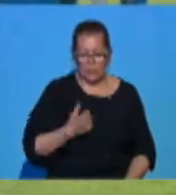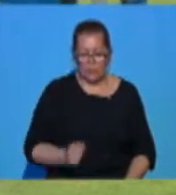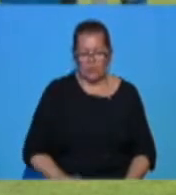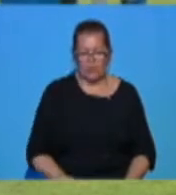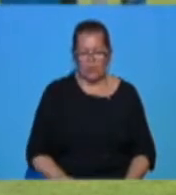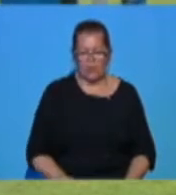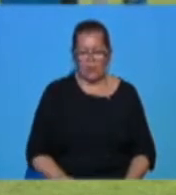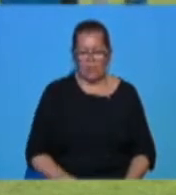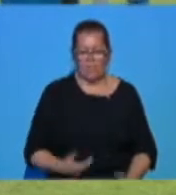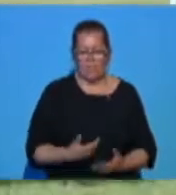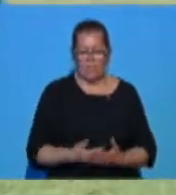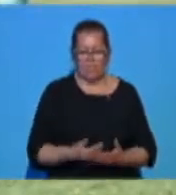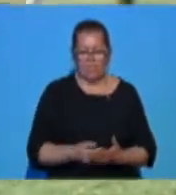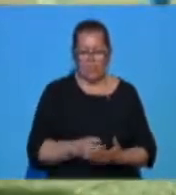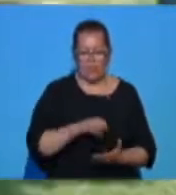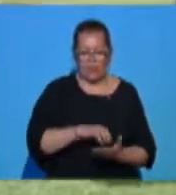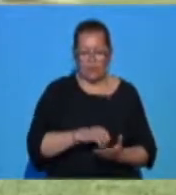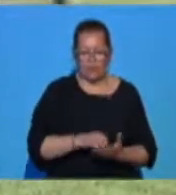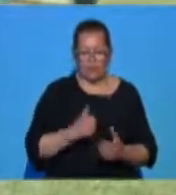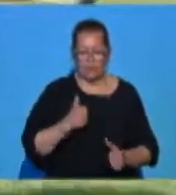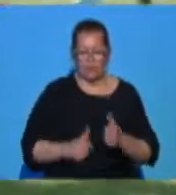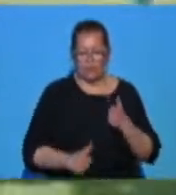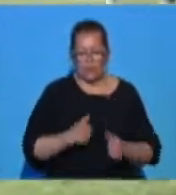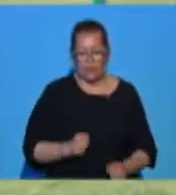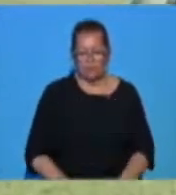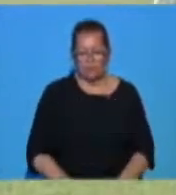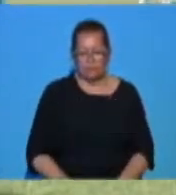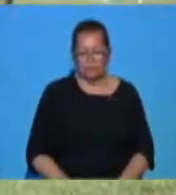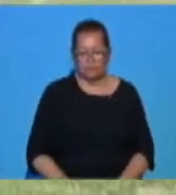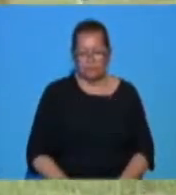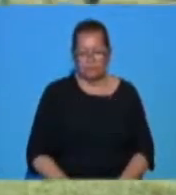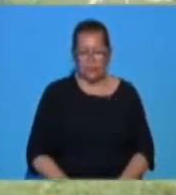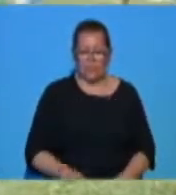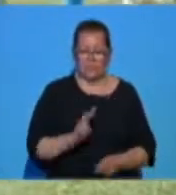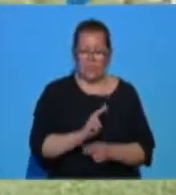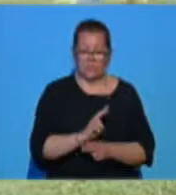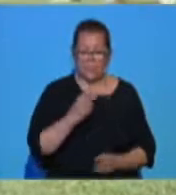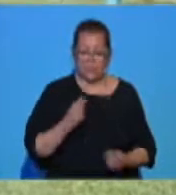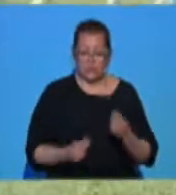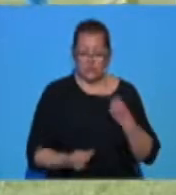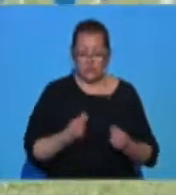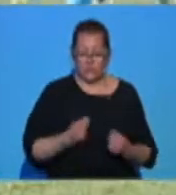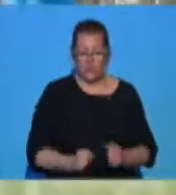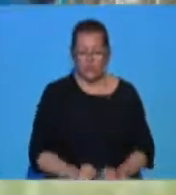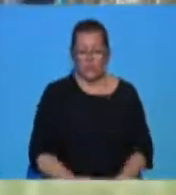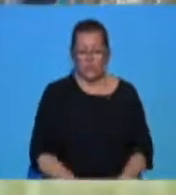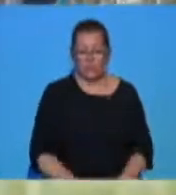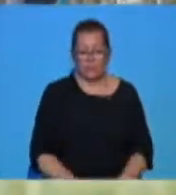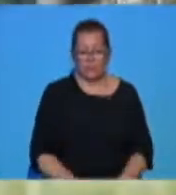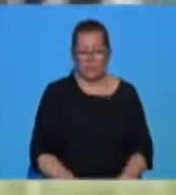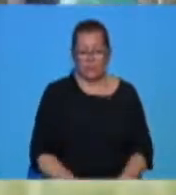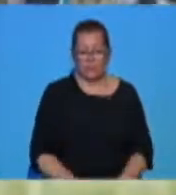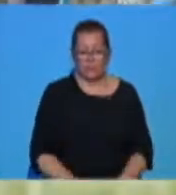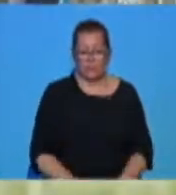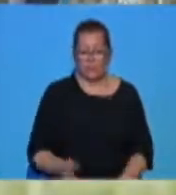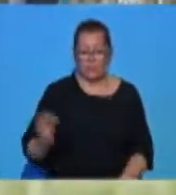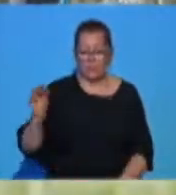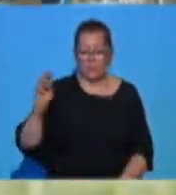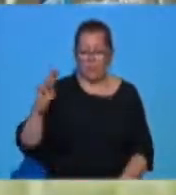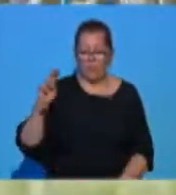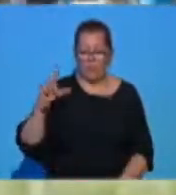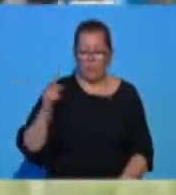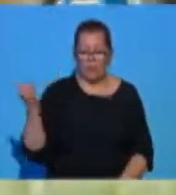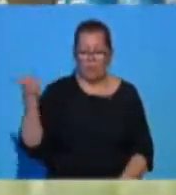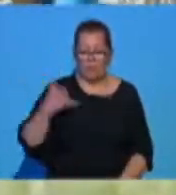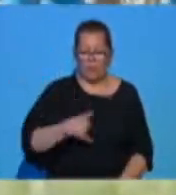obiectiv, pentru a-și păstra postul de antrenor, Reghe va amenaja mai mulți jucători în partida cu Farul, una lipsită de miză. Cei de la Farul cu siguranță vor